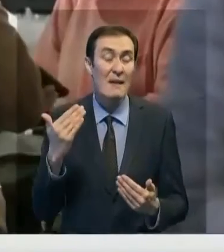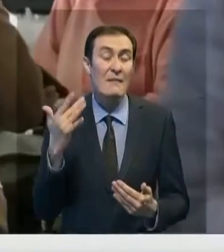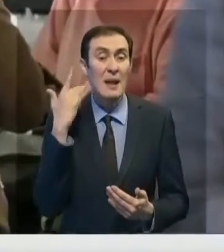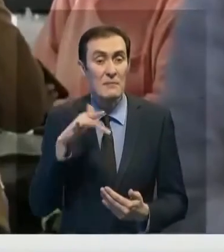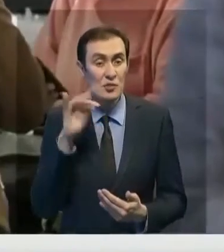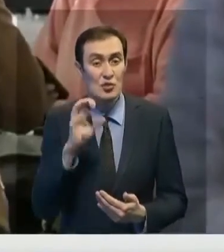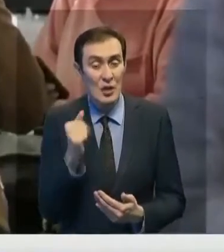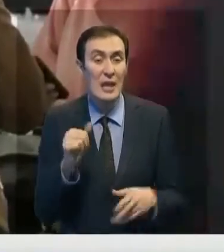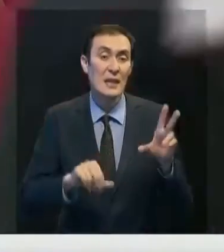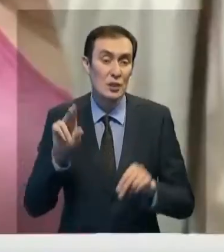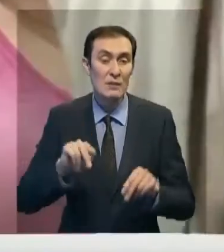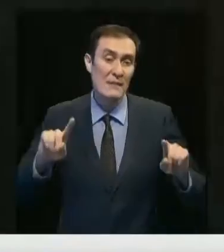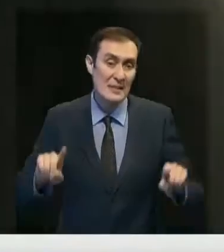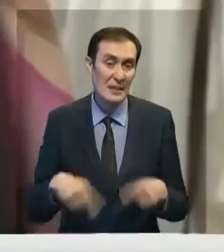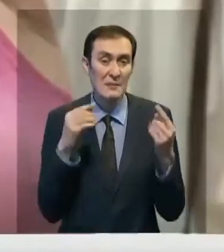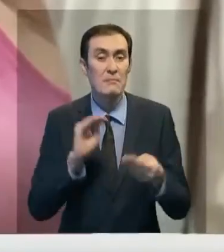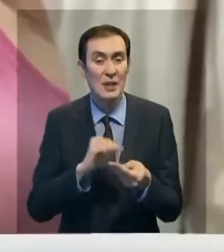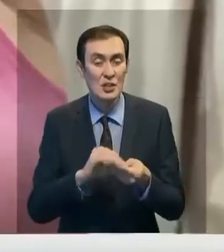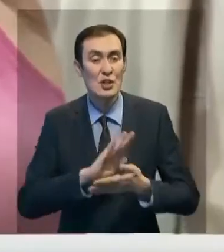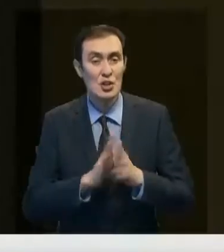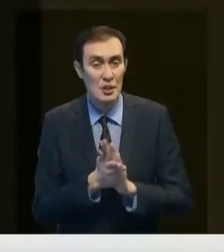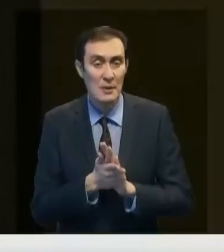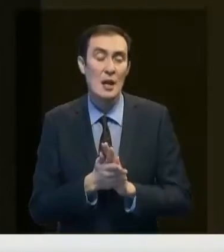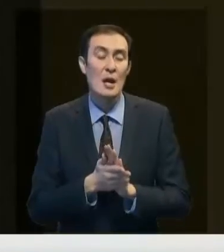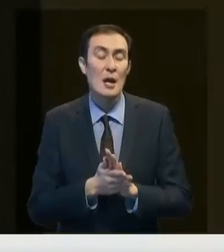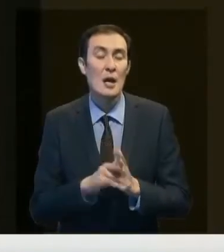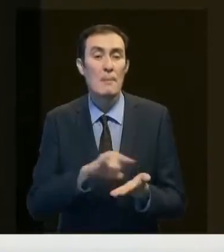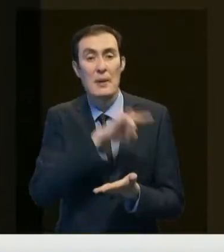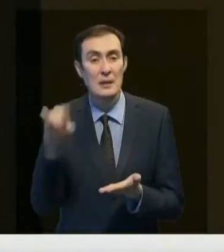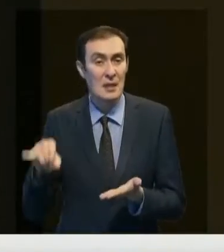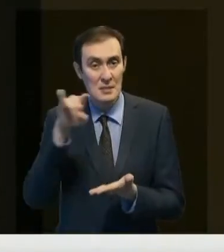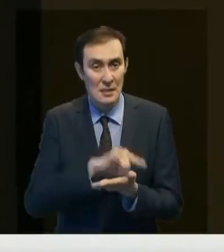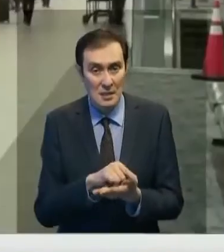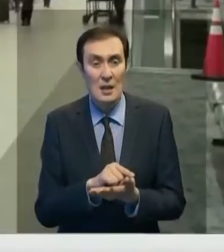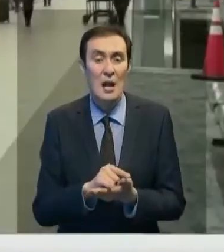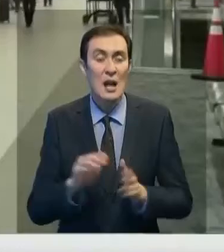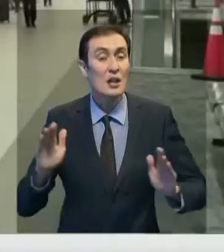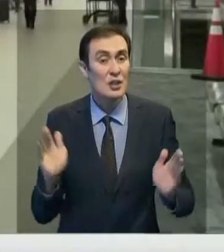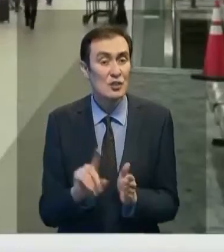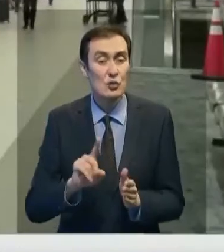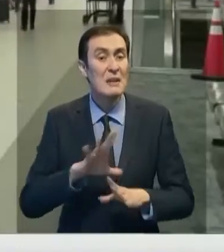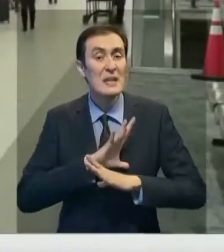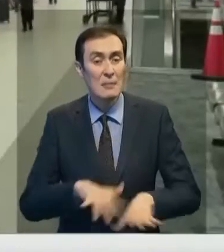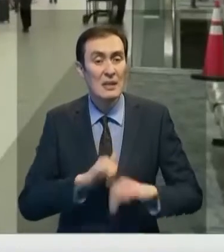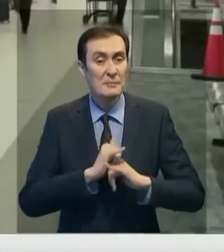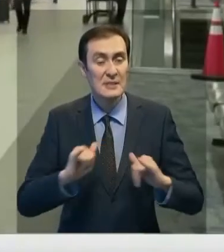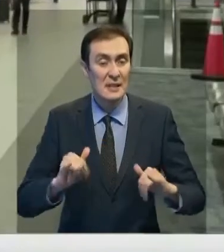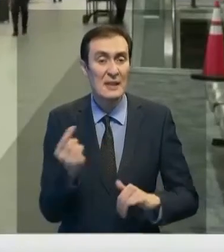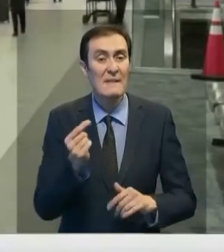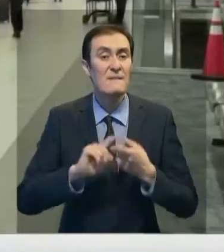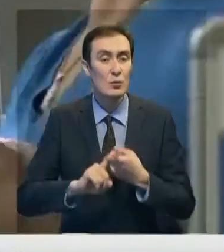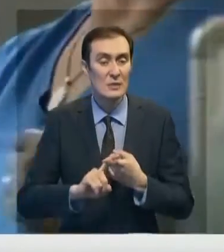в Вашингтоне надеются восстановить прежний режим международных поездок, ограничив при этом риск